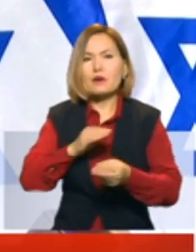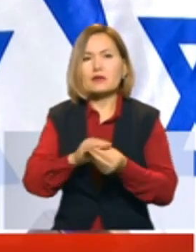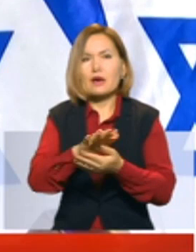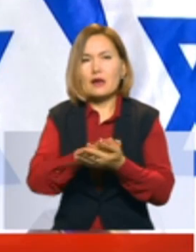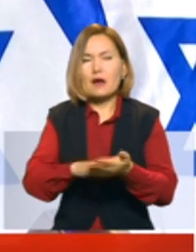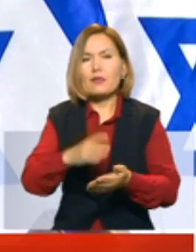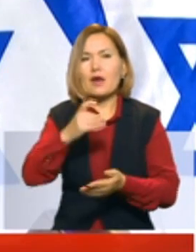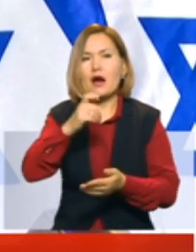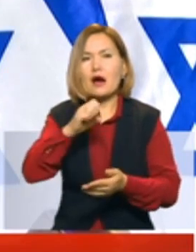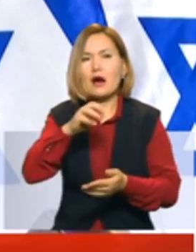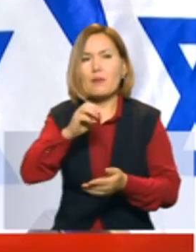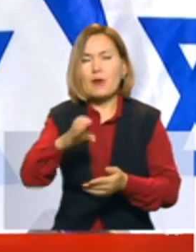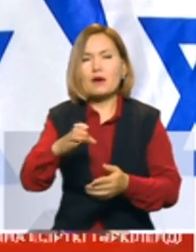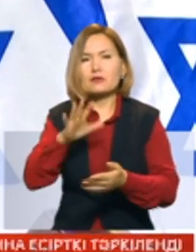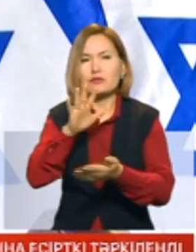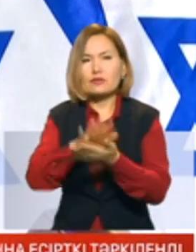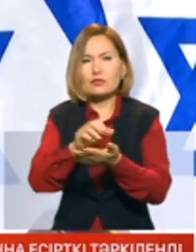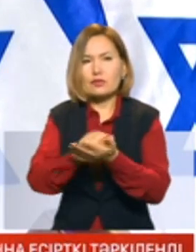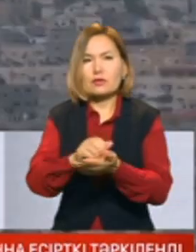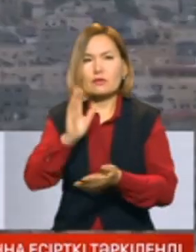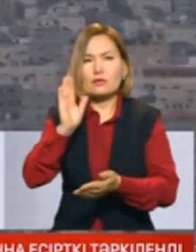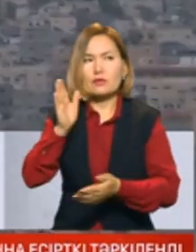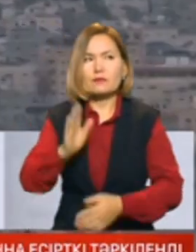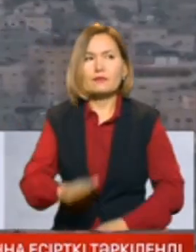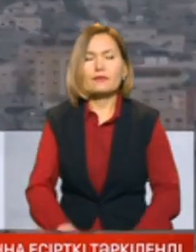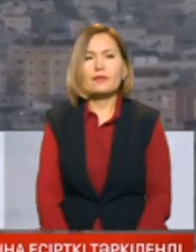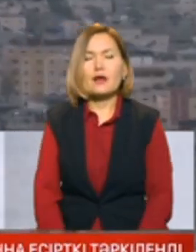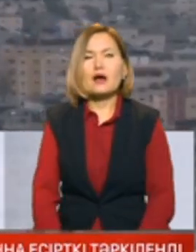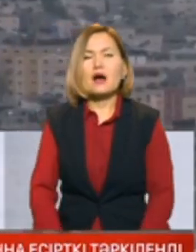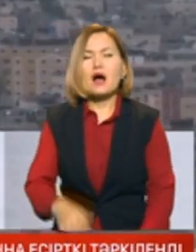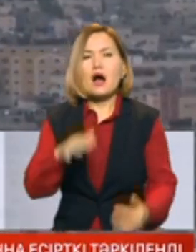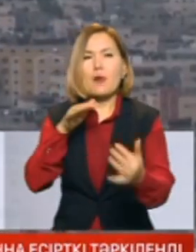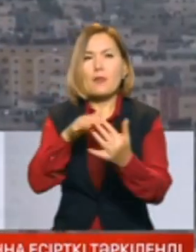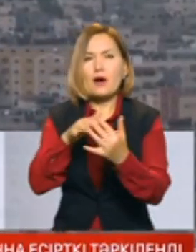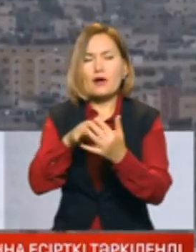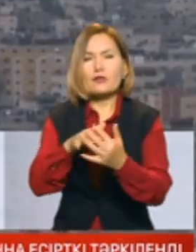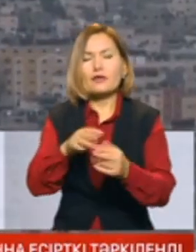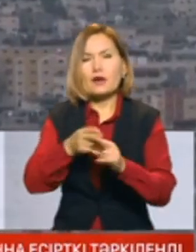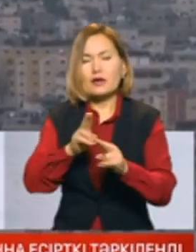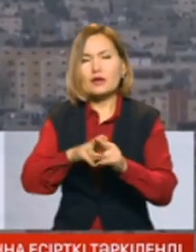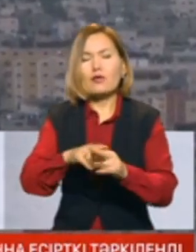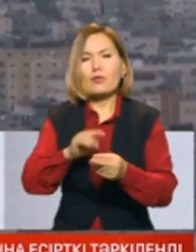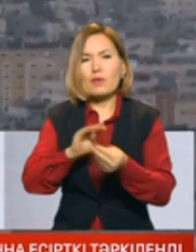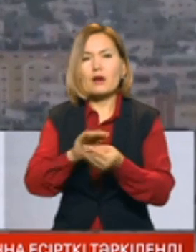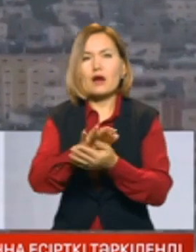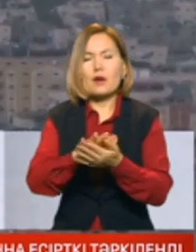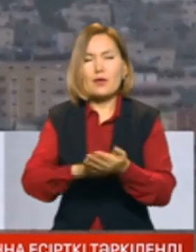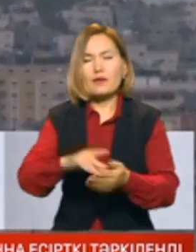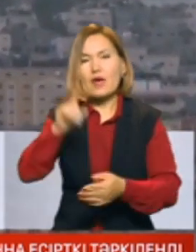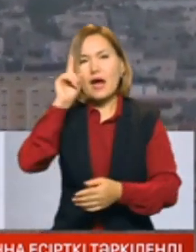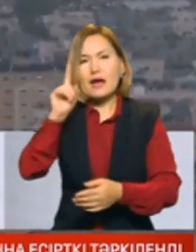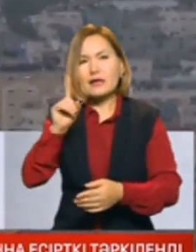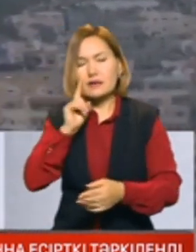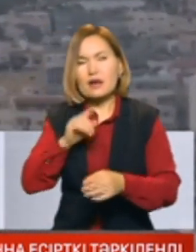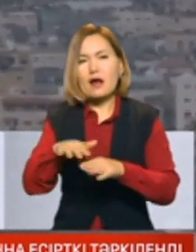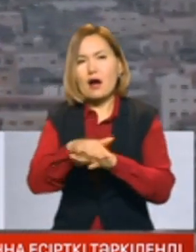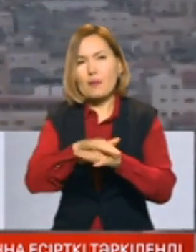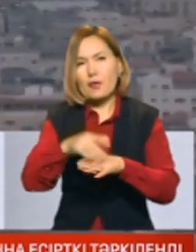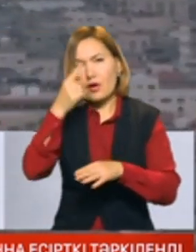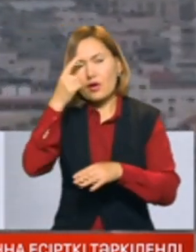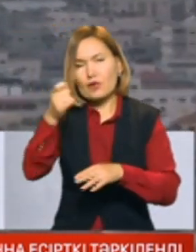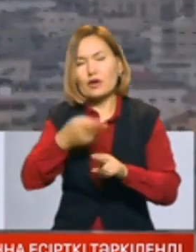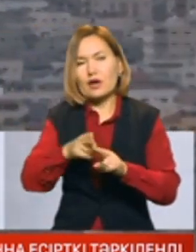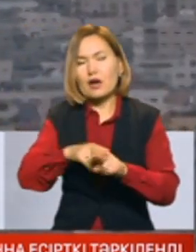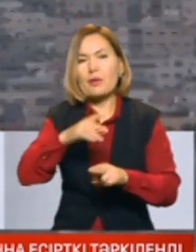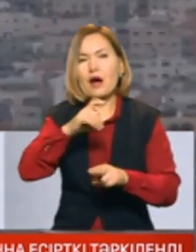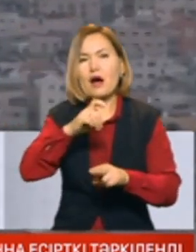жүрген жердің барлығы жермен жексен болады. Ал қарулы топ Израильге ескерту жасады. Газа секторындағы бейбіт тұрғындардың үйлерін